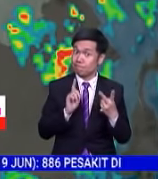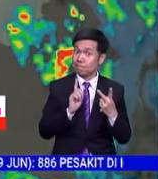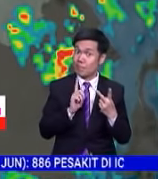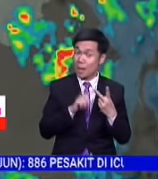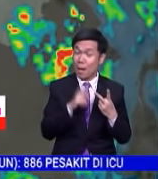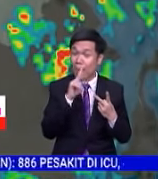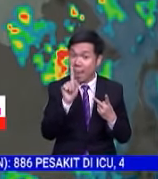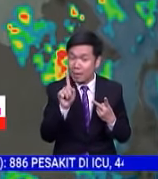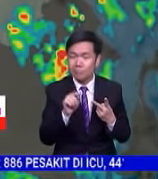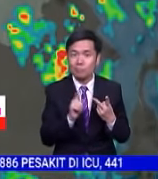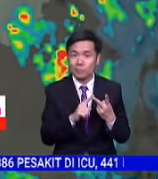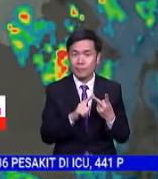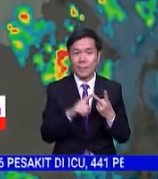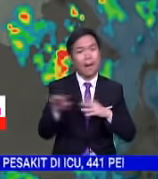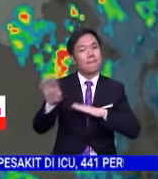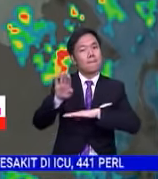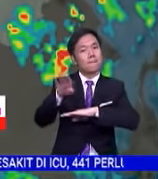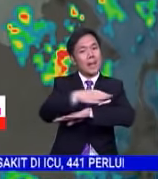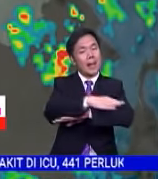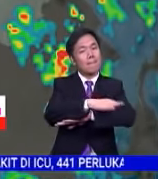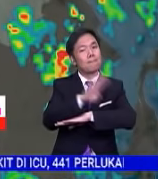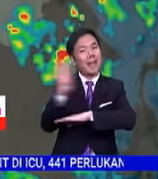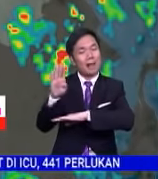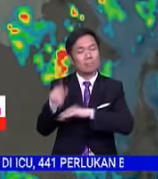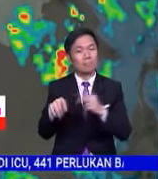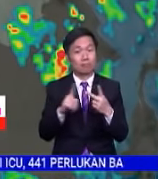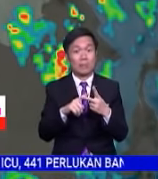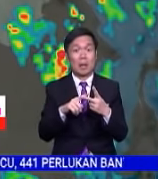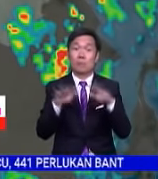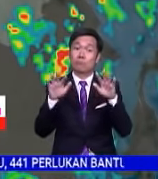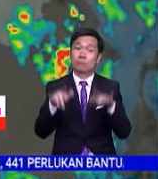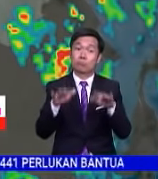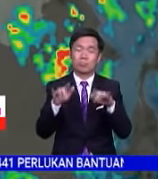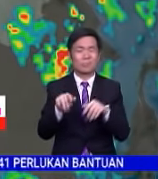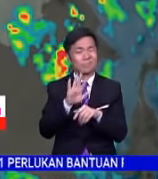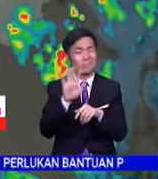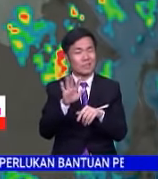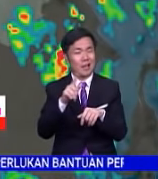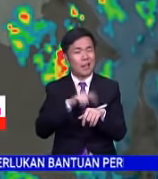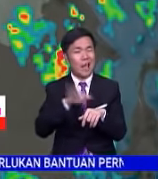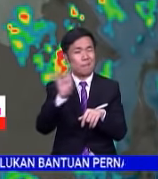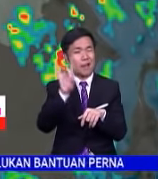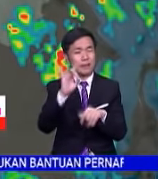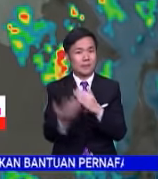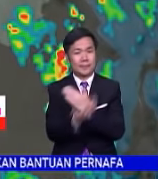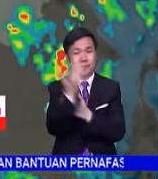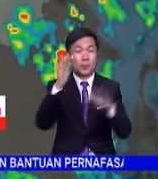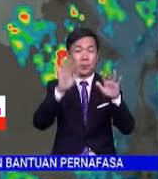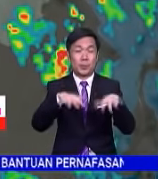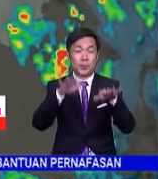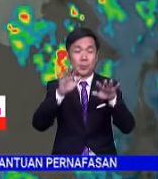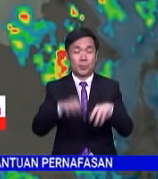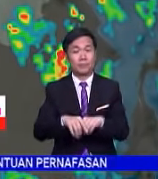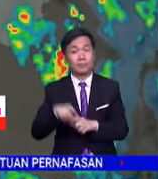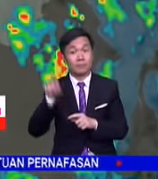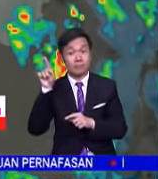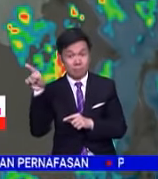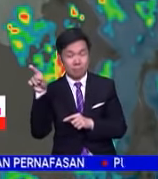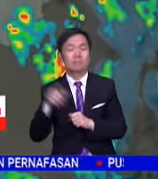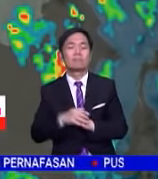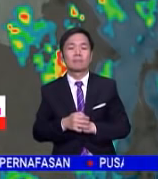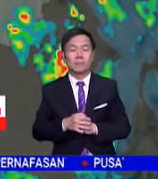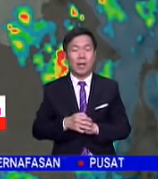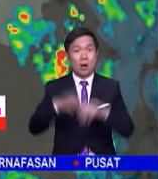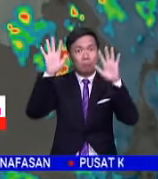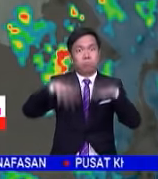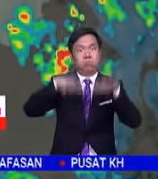melibatkan pesisiran pantai barat semenanjung Malaysia menjelang jam sekitar 8 pagi esok. Manakala keadaan hujan dan ribut